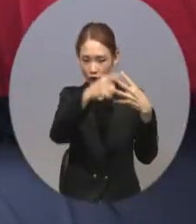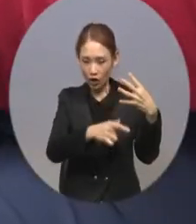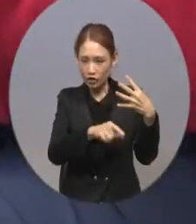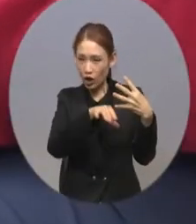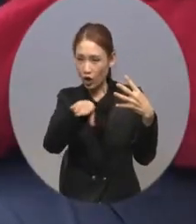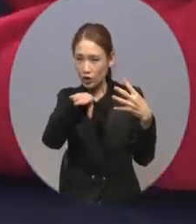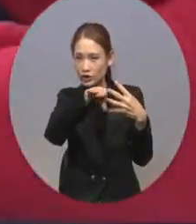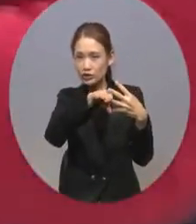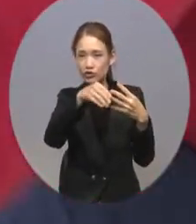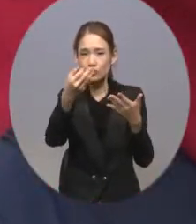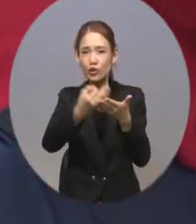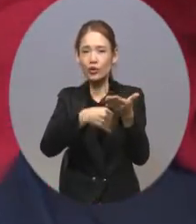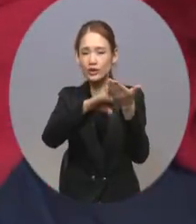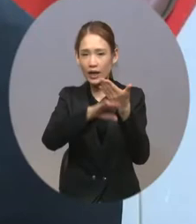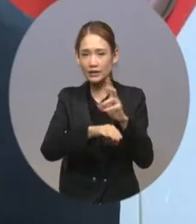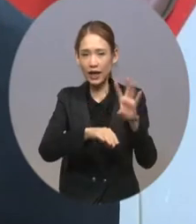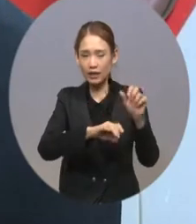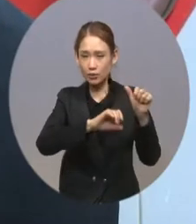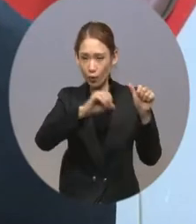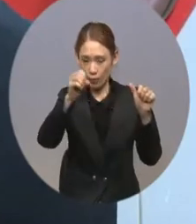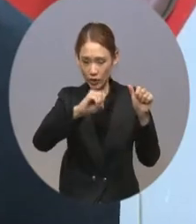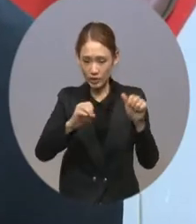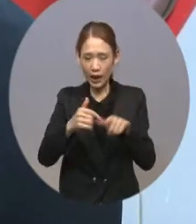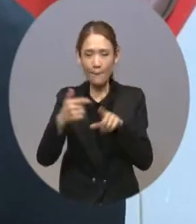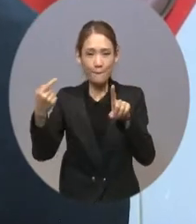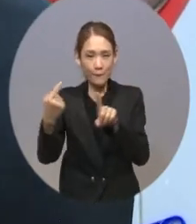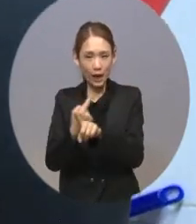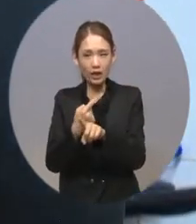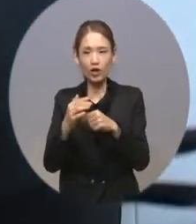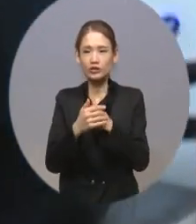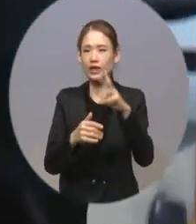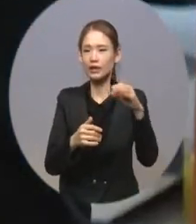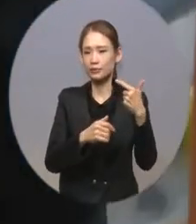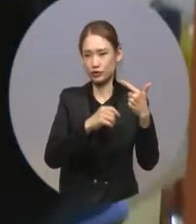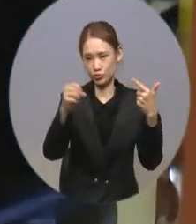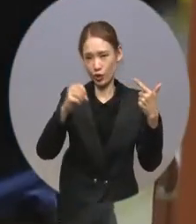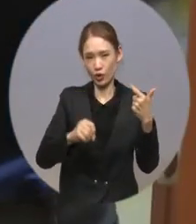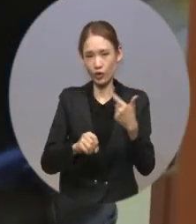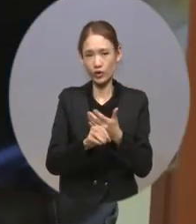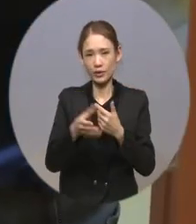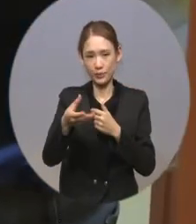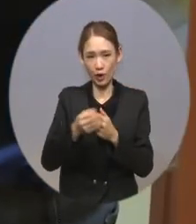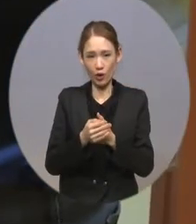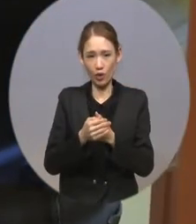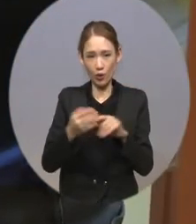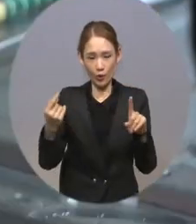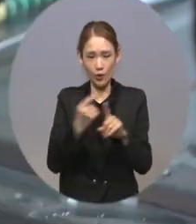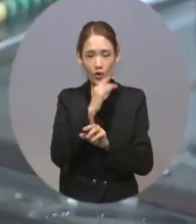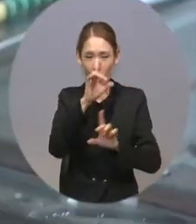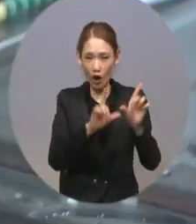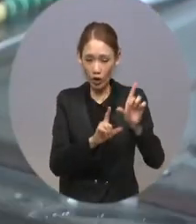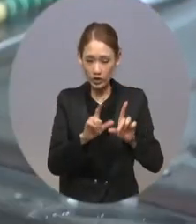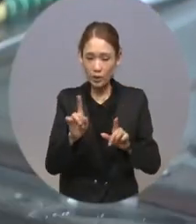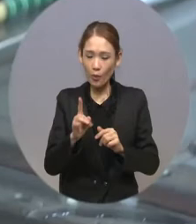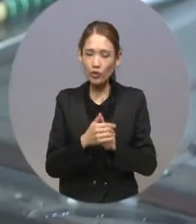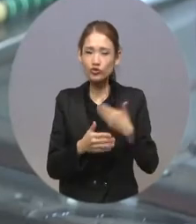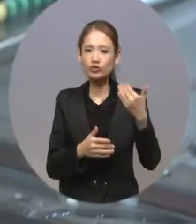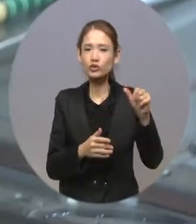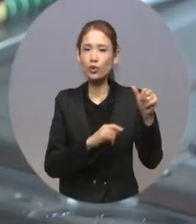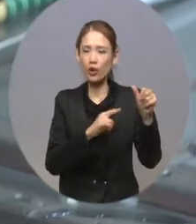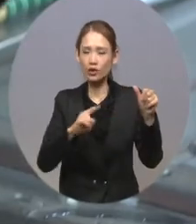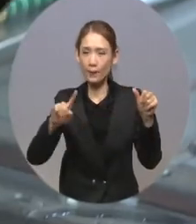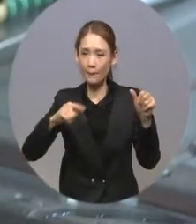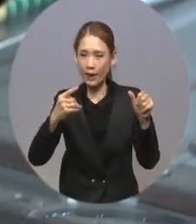중위소득 45%에서 46%로 확대하고 기준 임대료 현실화율도 95%에서